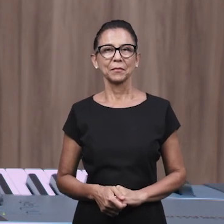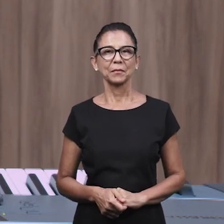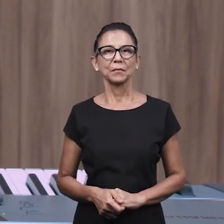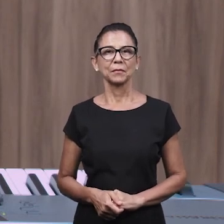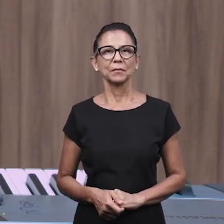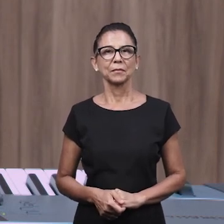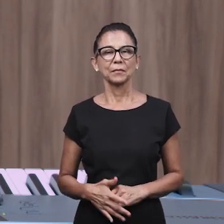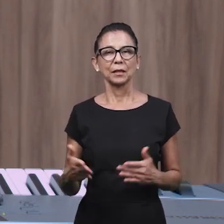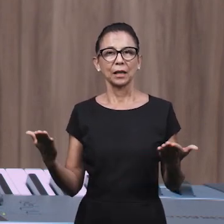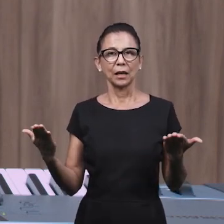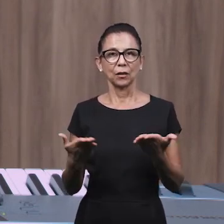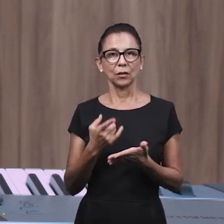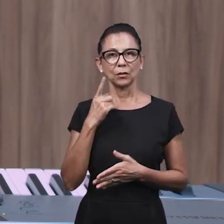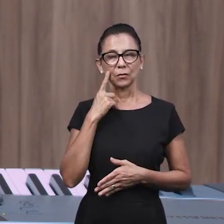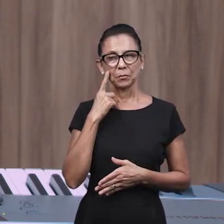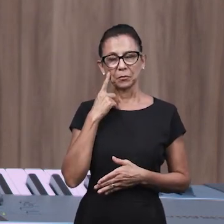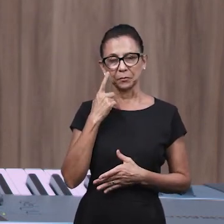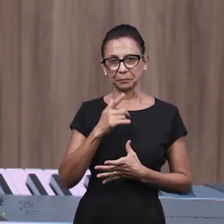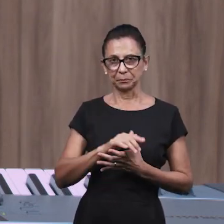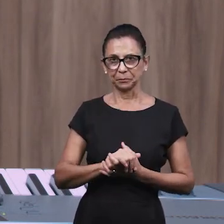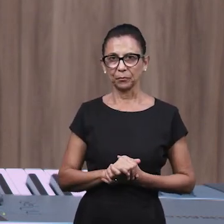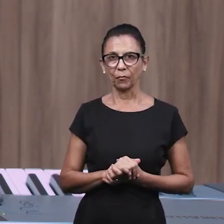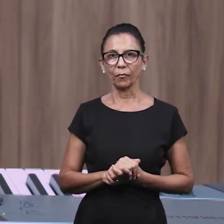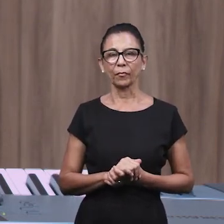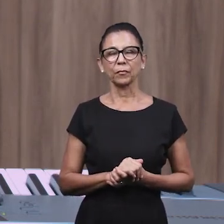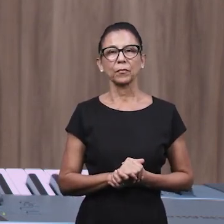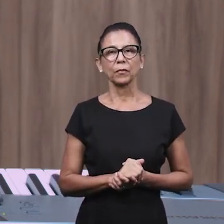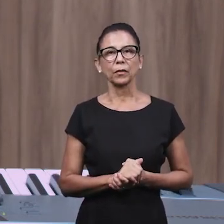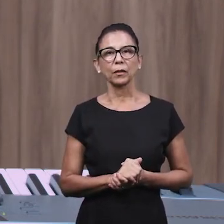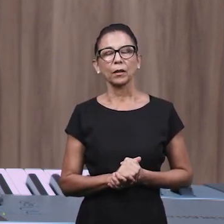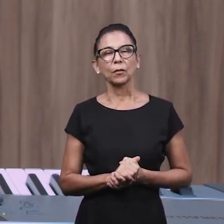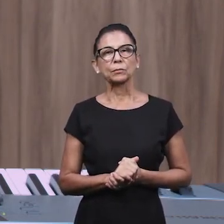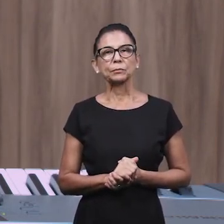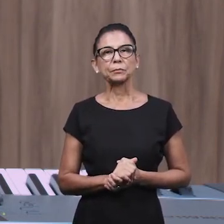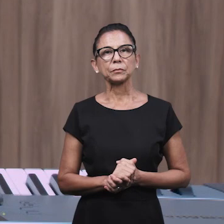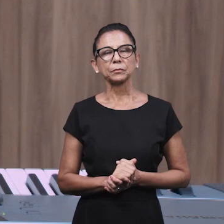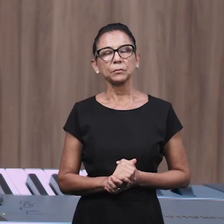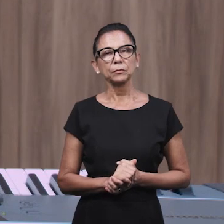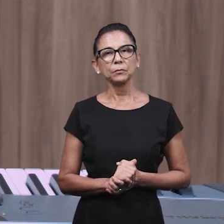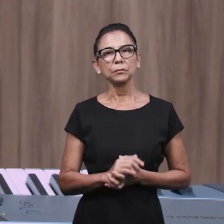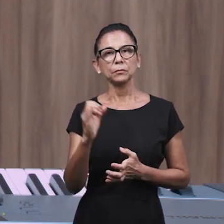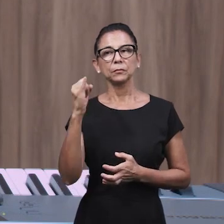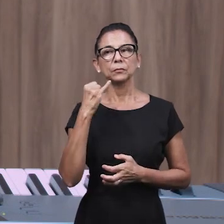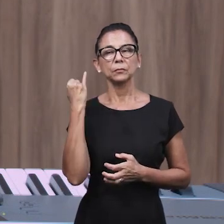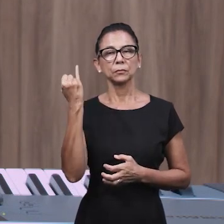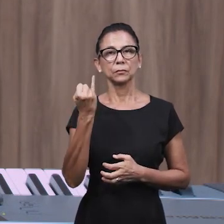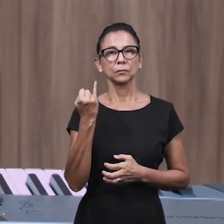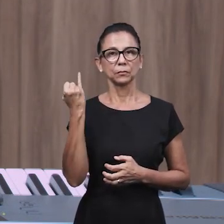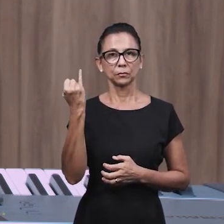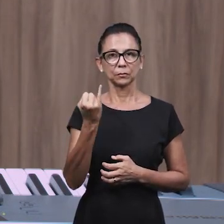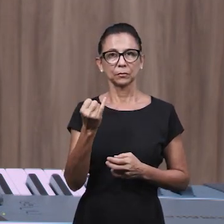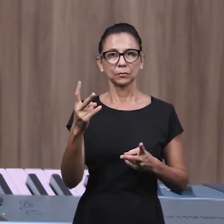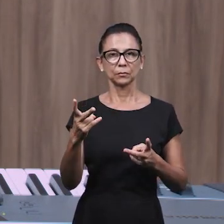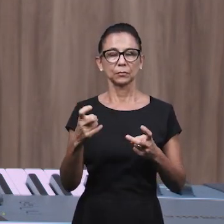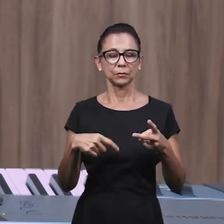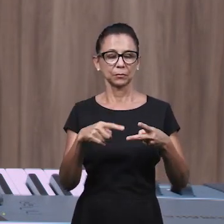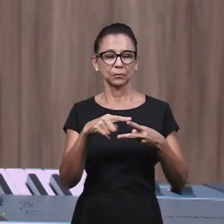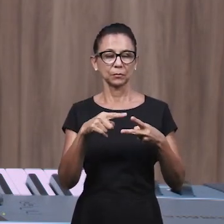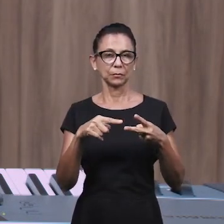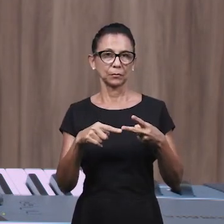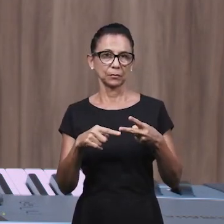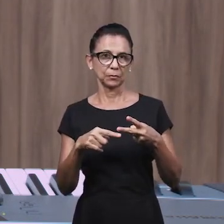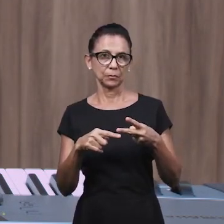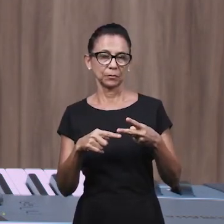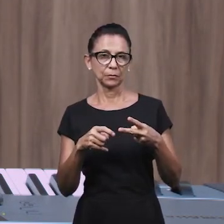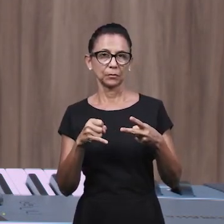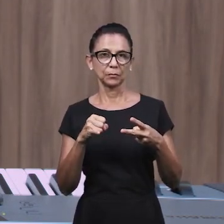nous allons vers la louange à Père, je suis à te prier. Dans la lecture relative, cela est très important